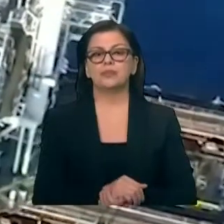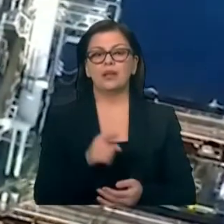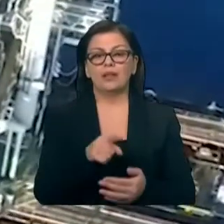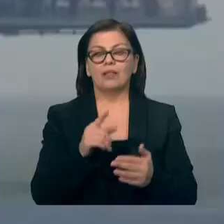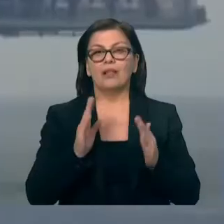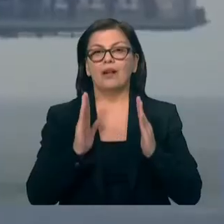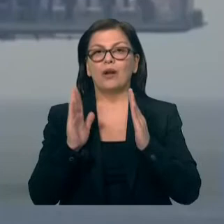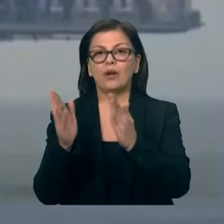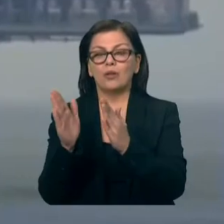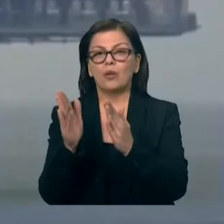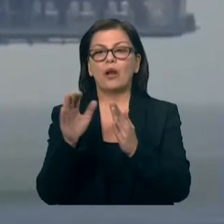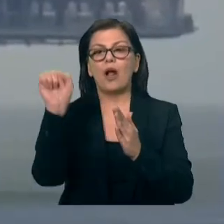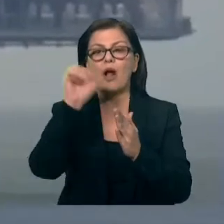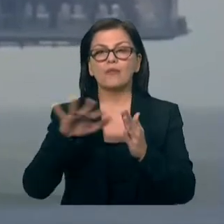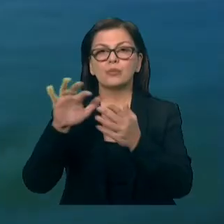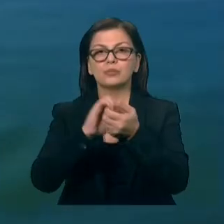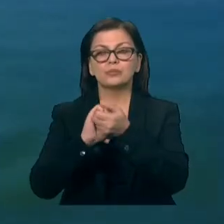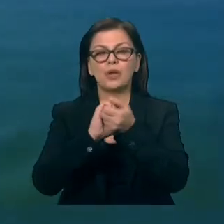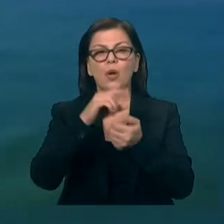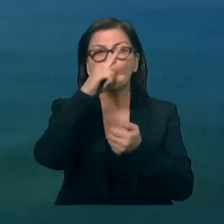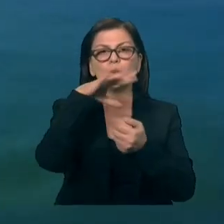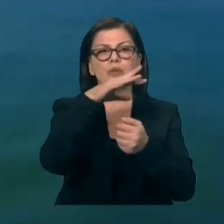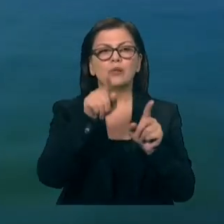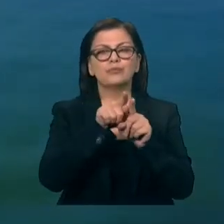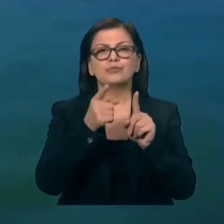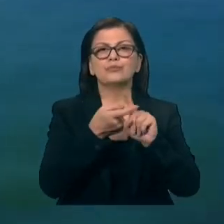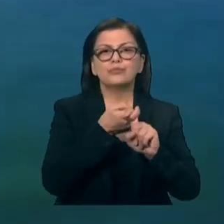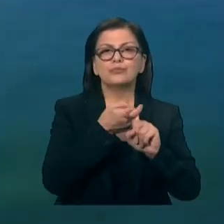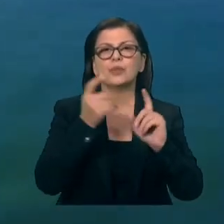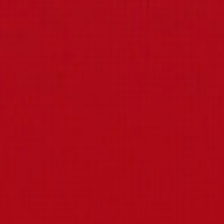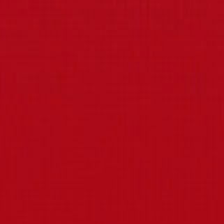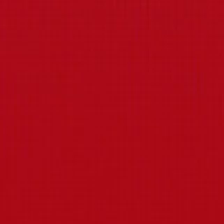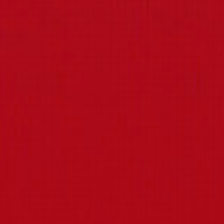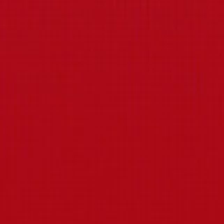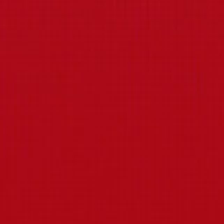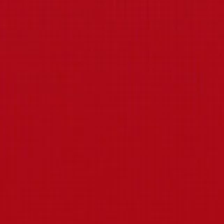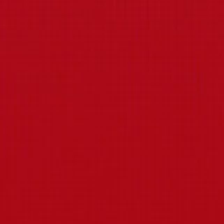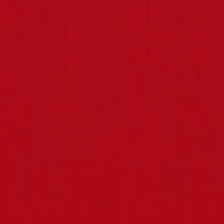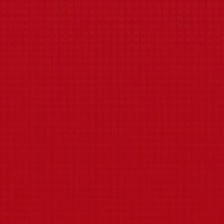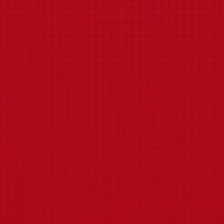vasitəsilə Avropa İttifaqı Rusiyadan asılılığını minimallaşdıracaq.